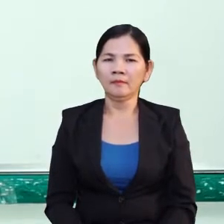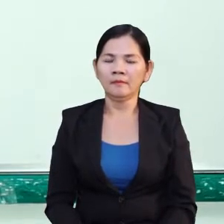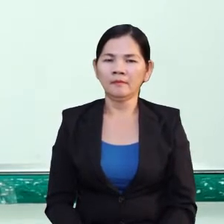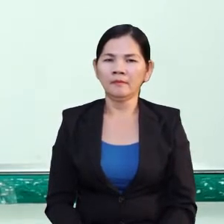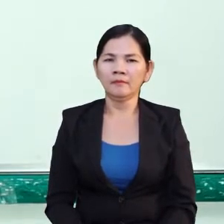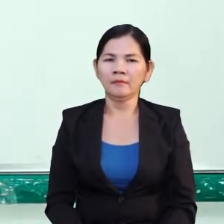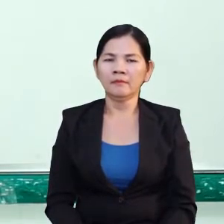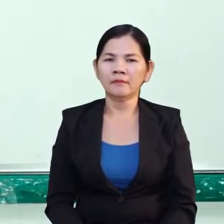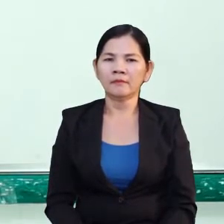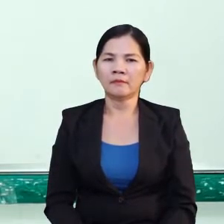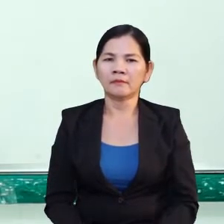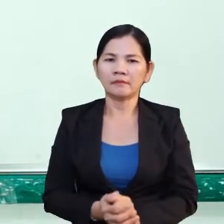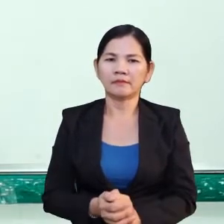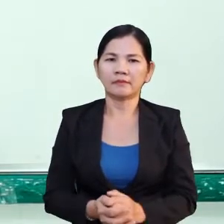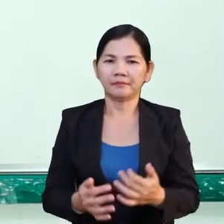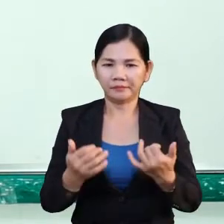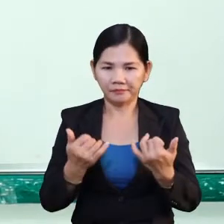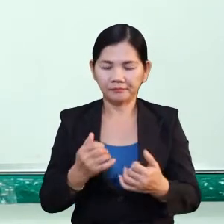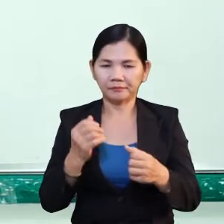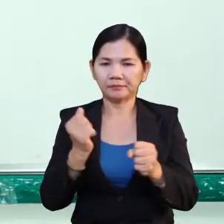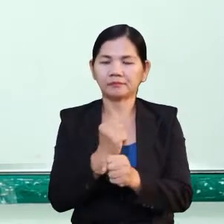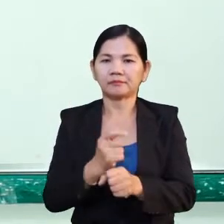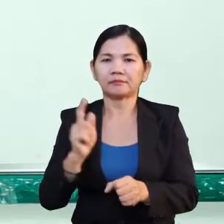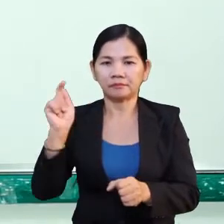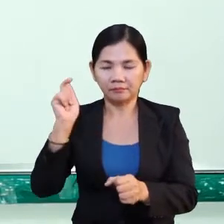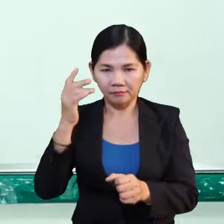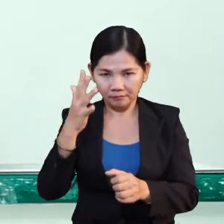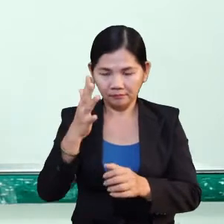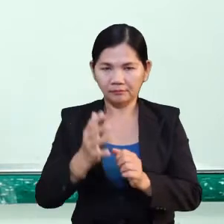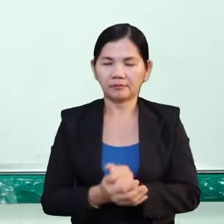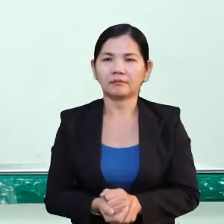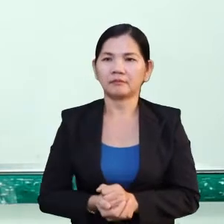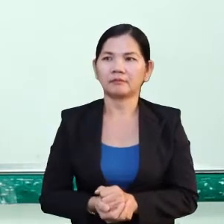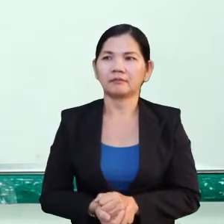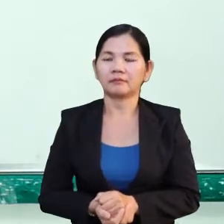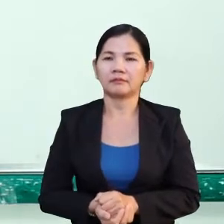ចាអញ្ចឹងអ្នកគ្រូក៏មាននៅមានរូបភាពដដែល